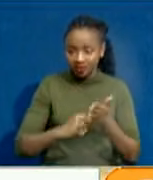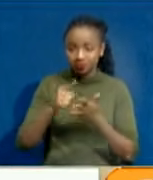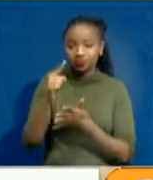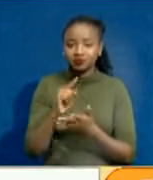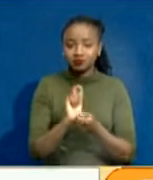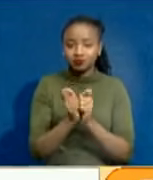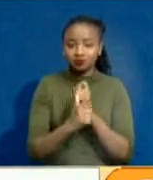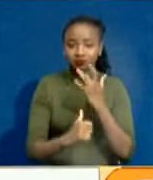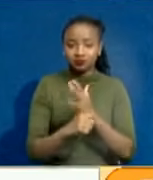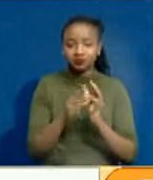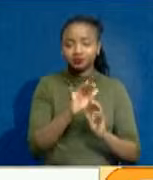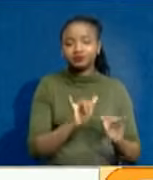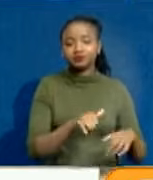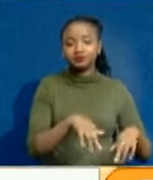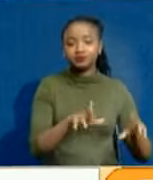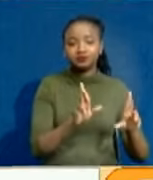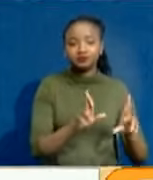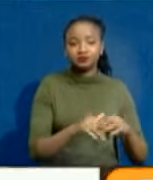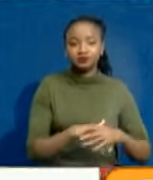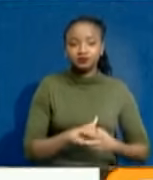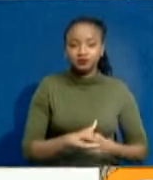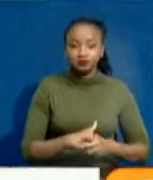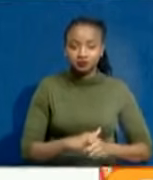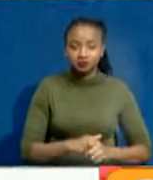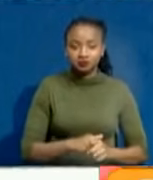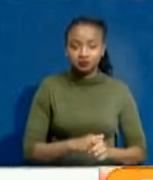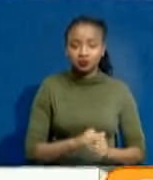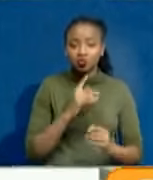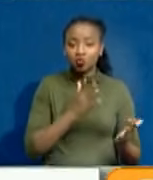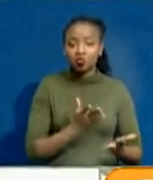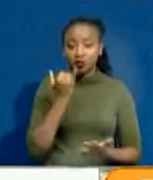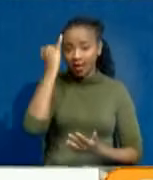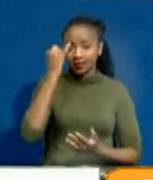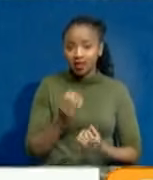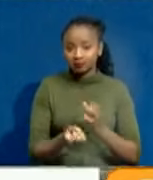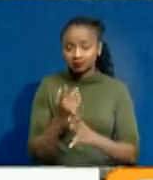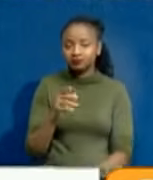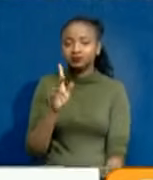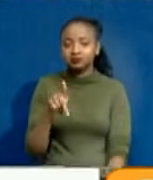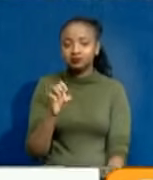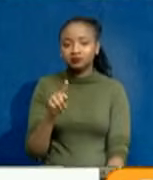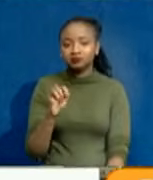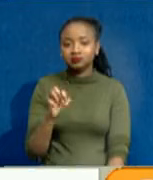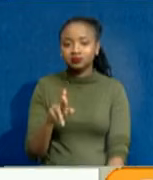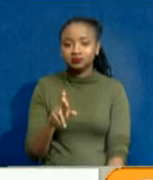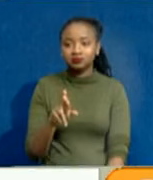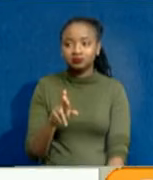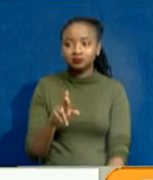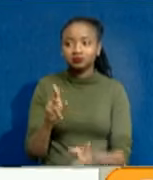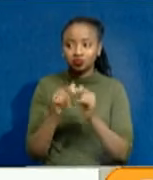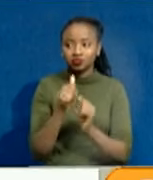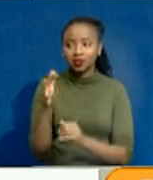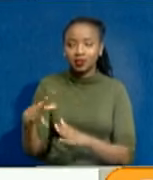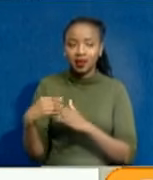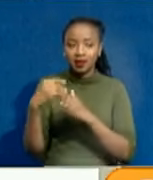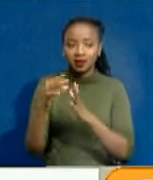la barabara hiyo chini ya mswada uliowasilishwa na kiranja wa Chache Peter Imwatok. Kiongozi wa Chache katika bunge hilo Moses